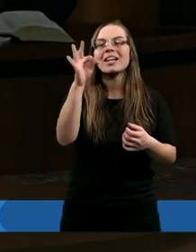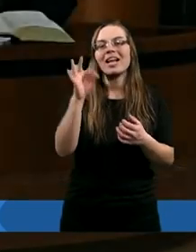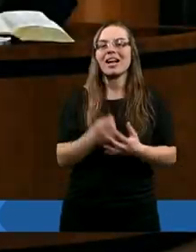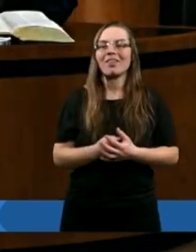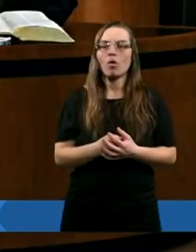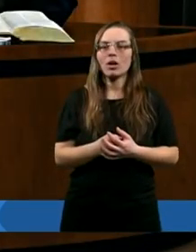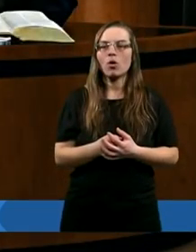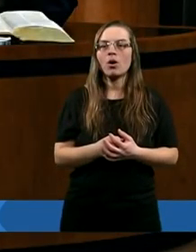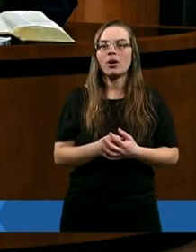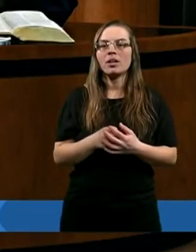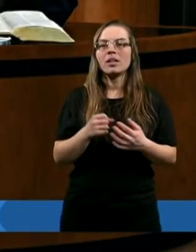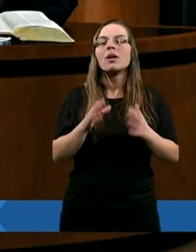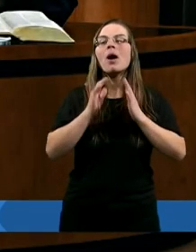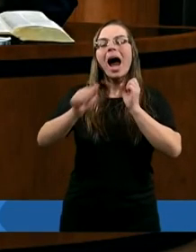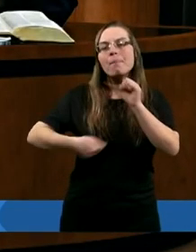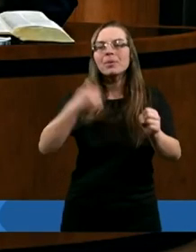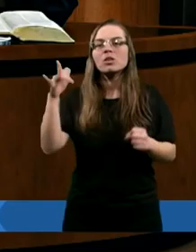Panie Boże,